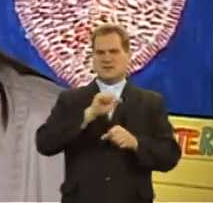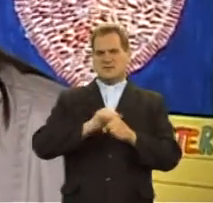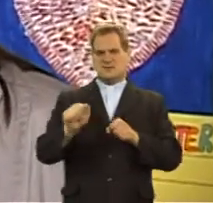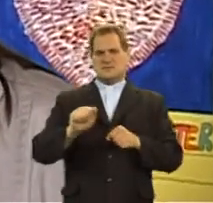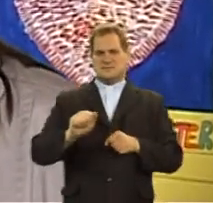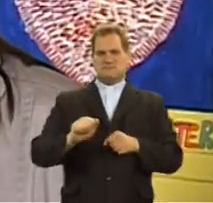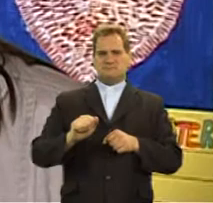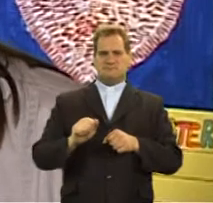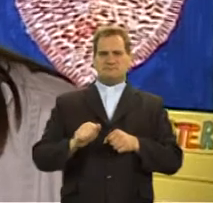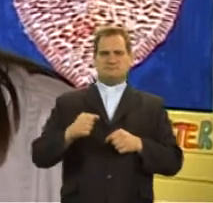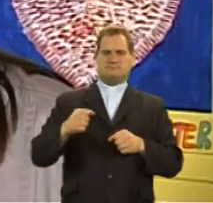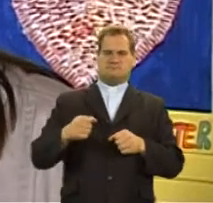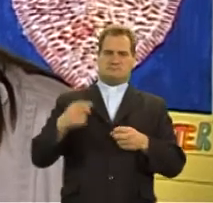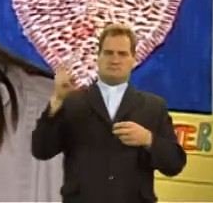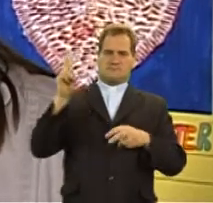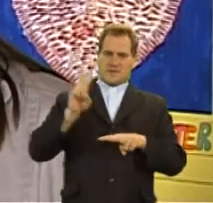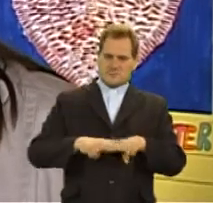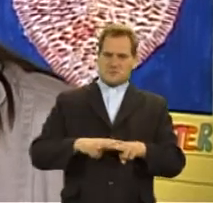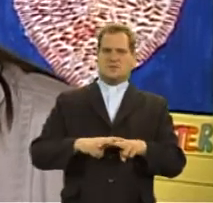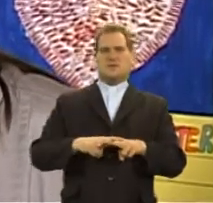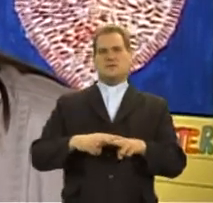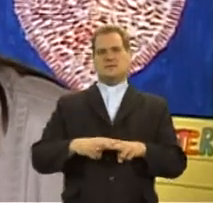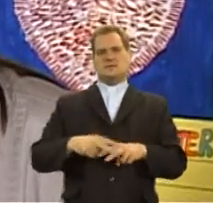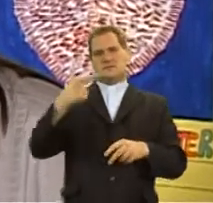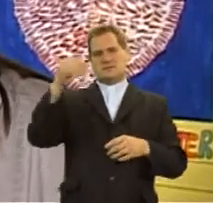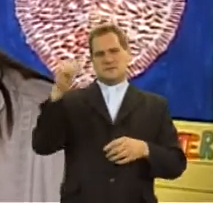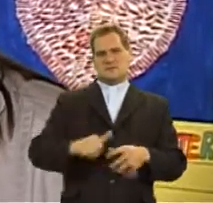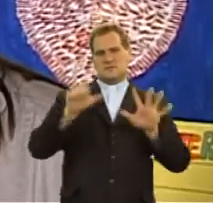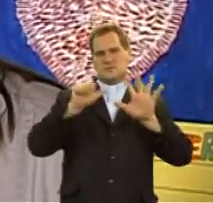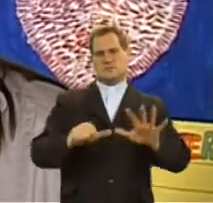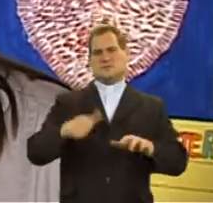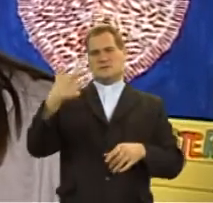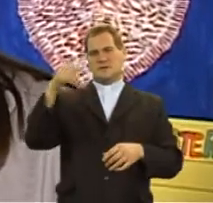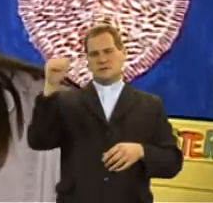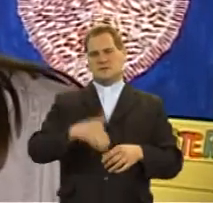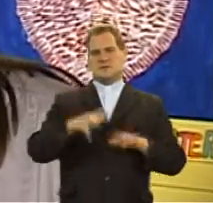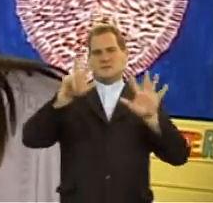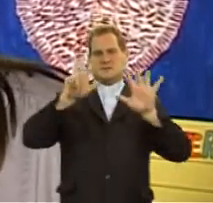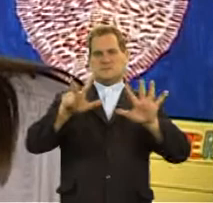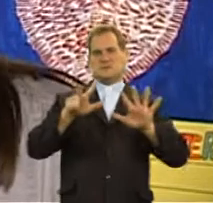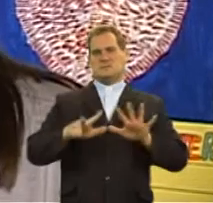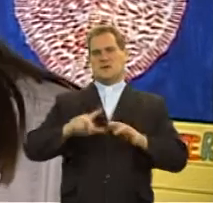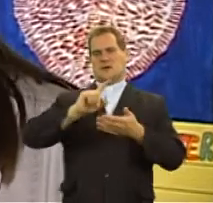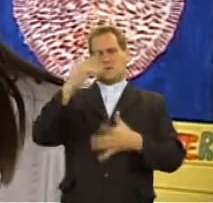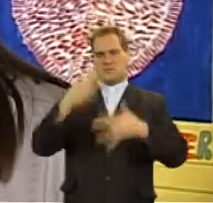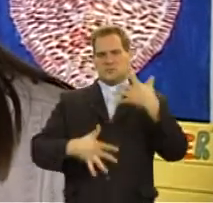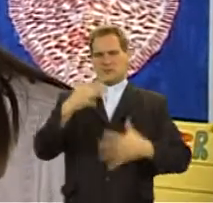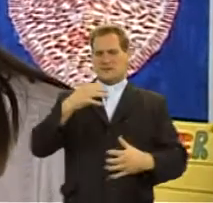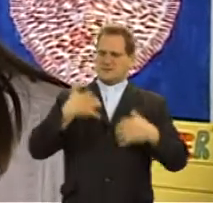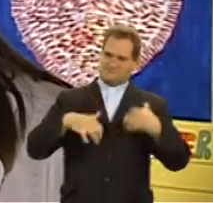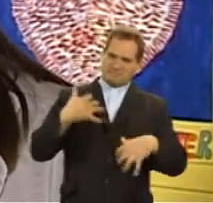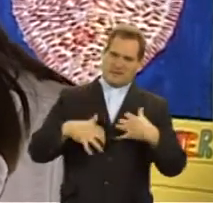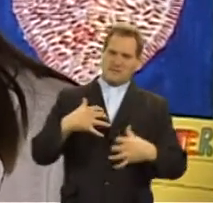lat. 2006, 2008 to są te komputery, które szybko padają, dzieci się denerwują, bo